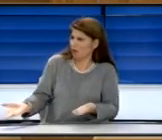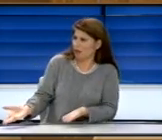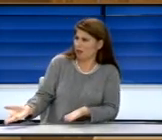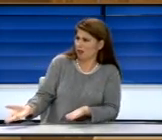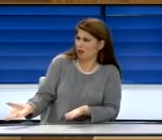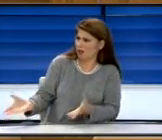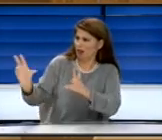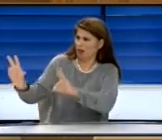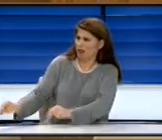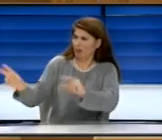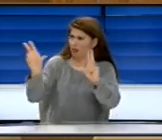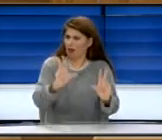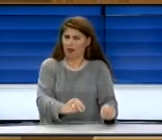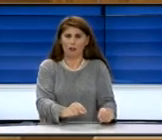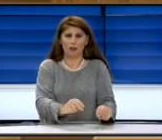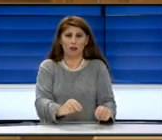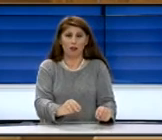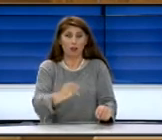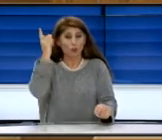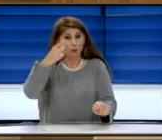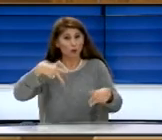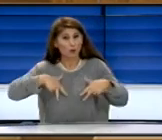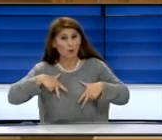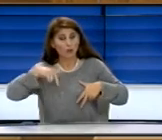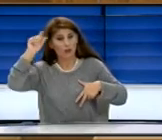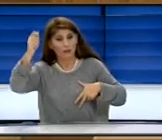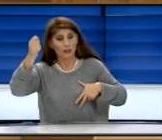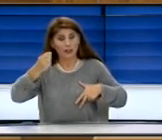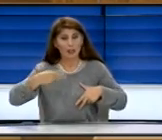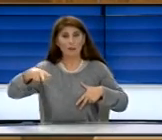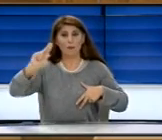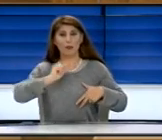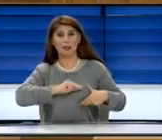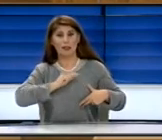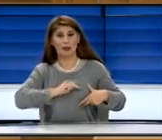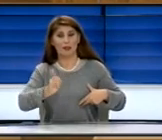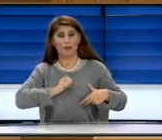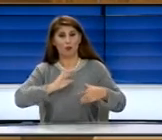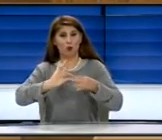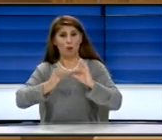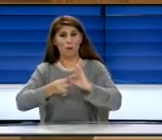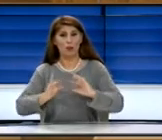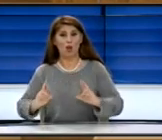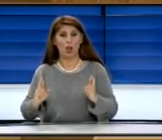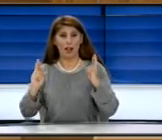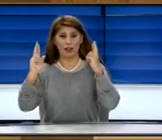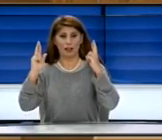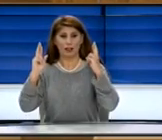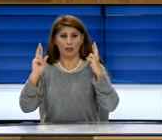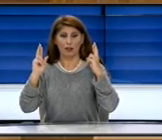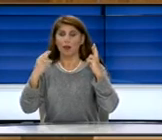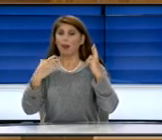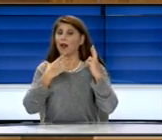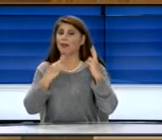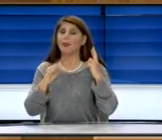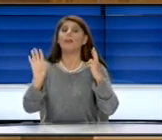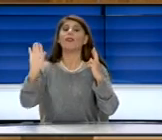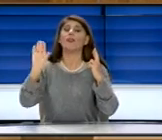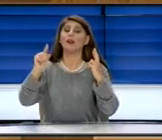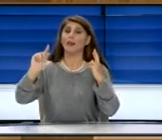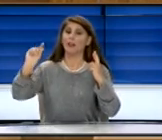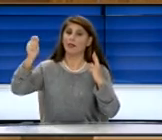Για το ποσοστό του κράτους στη ΔΕΗ και για τα υπερκέρδη των ιδιωτικών ομίλων της ενέργειας. Λες και δεν ήταν η